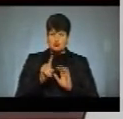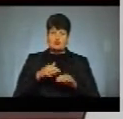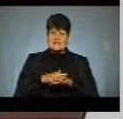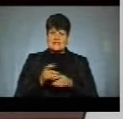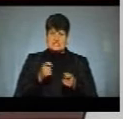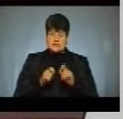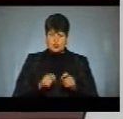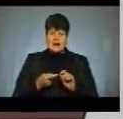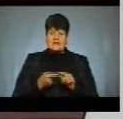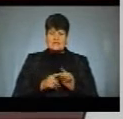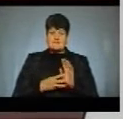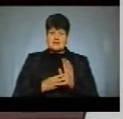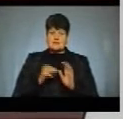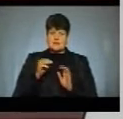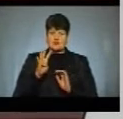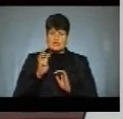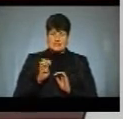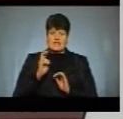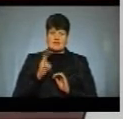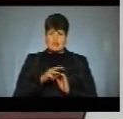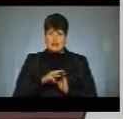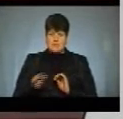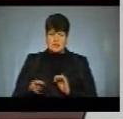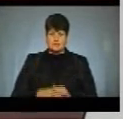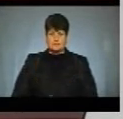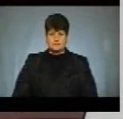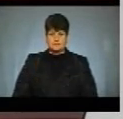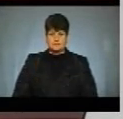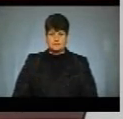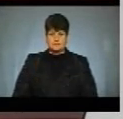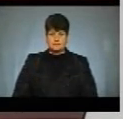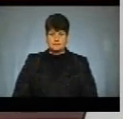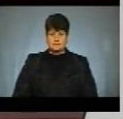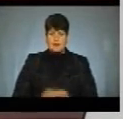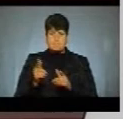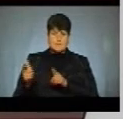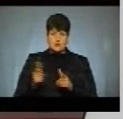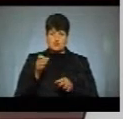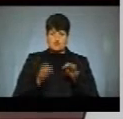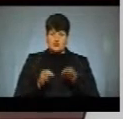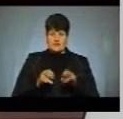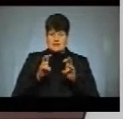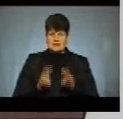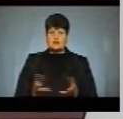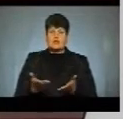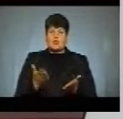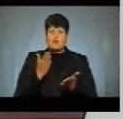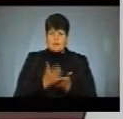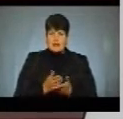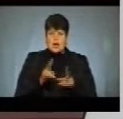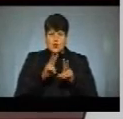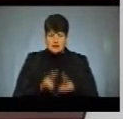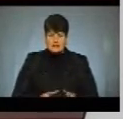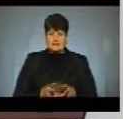це 8400 квадратних метрів, повідомив Володимир Кіцак. Підготовчо-судове засідання, на якому мали розглядати